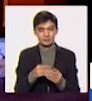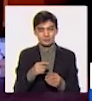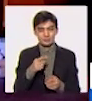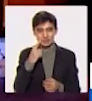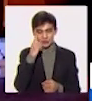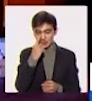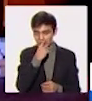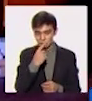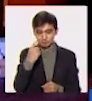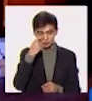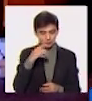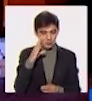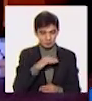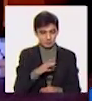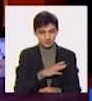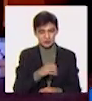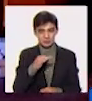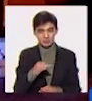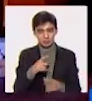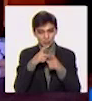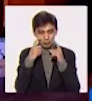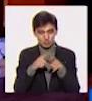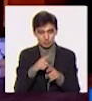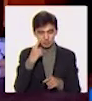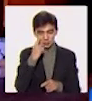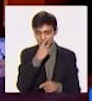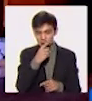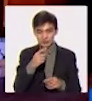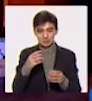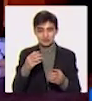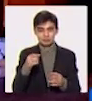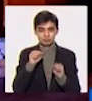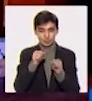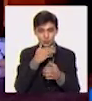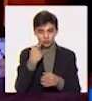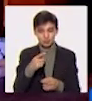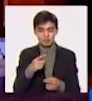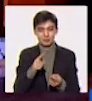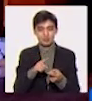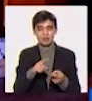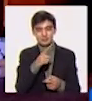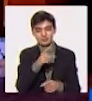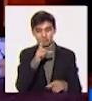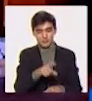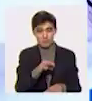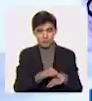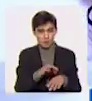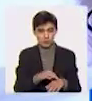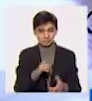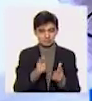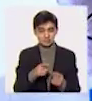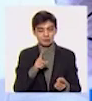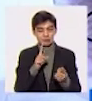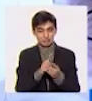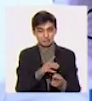кілегей қабаты болуы мүмкін. Сондықтан сіздің ол көзіңіз жабық тұрмайтын болса, тікелей контакты вируспен болатын болсаңыз, әрине оны сіз қорғай